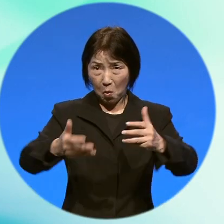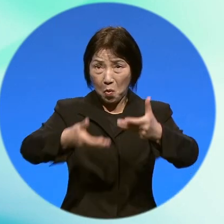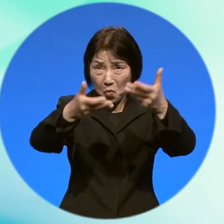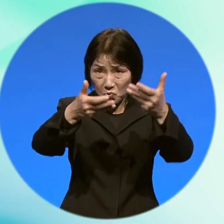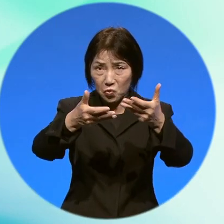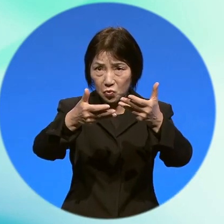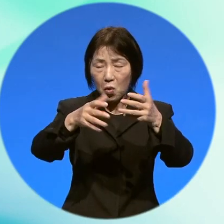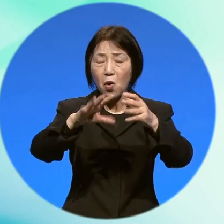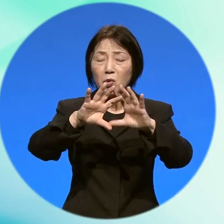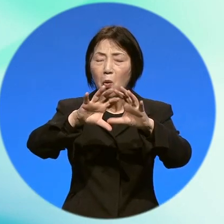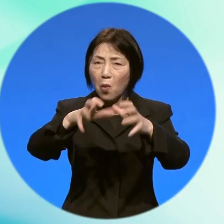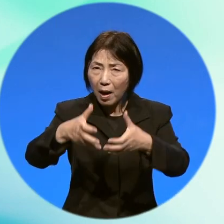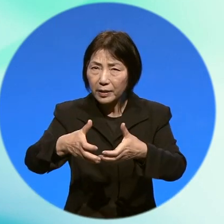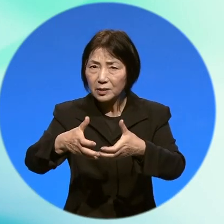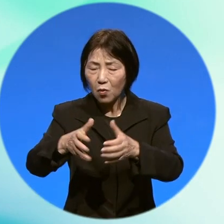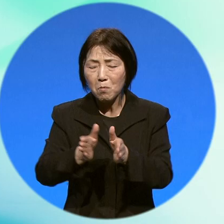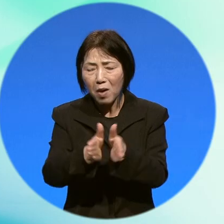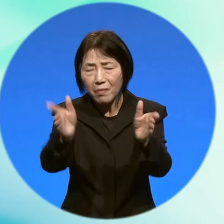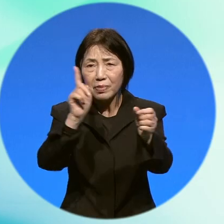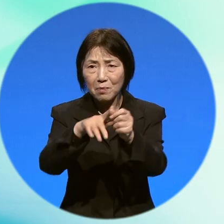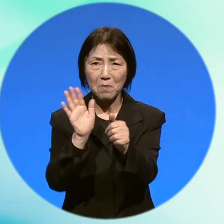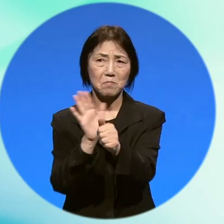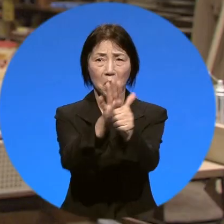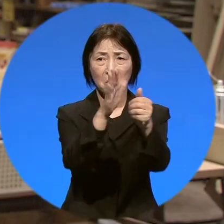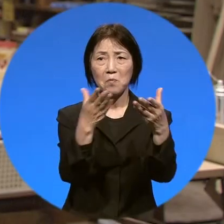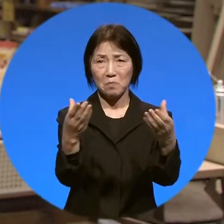業界の発展に寄与しました。